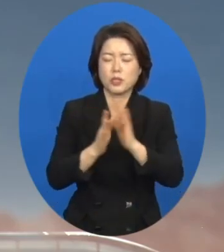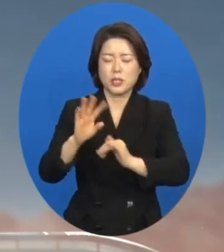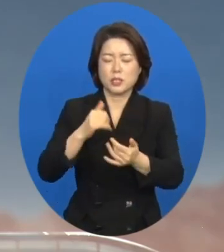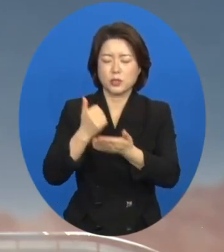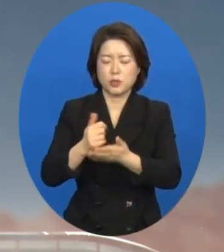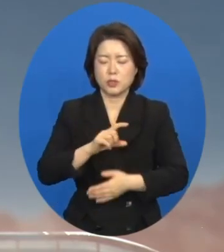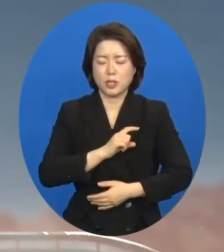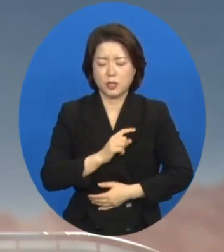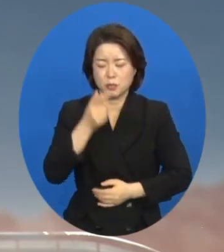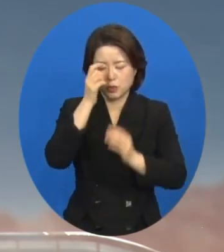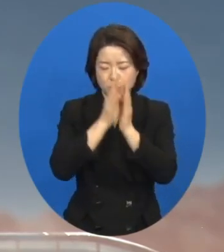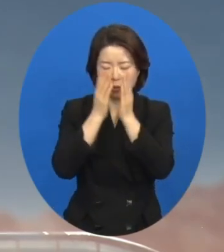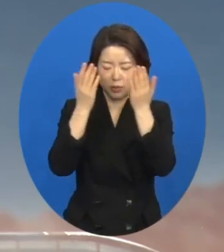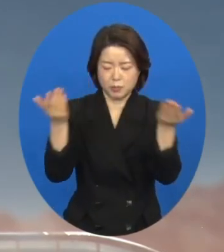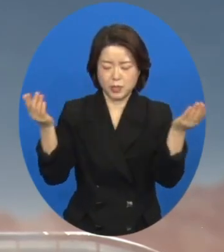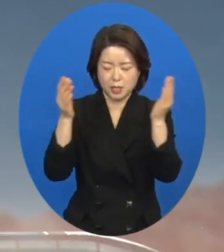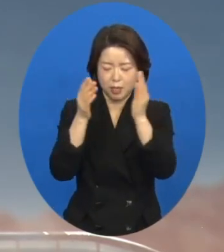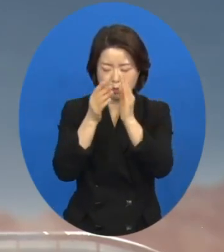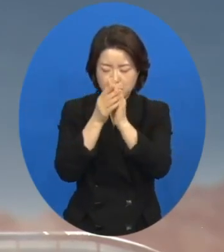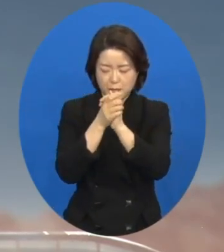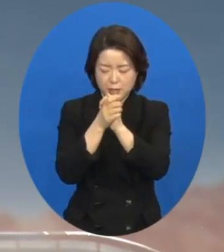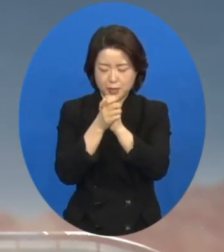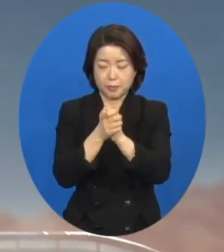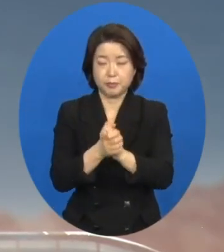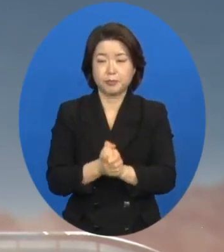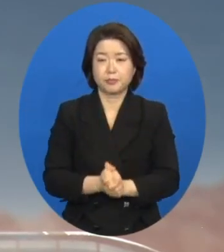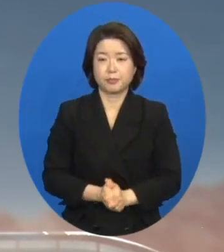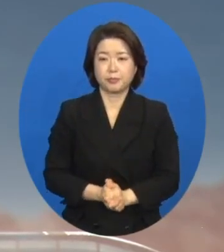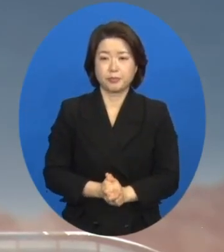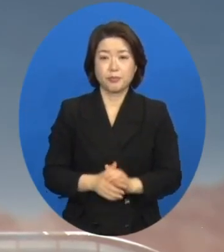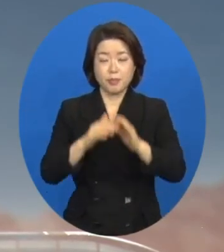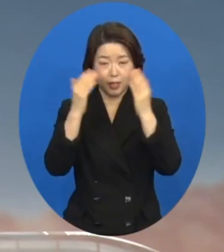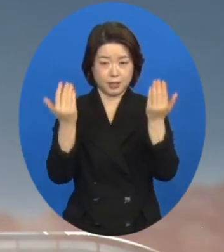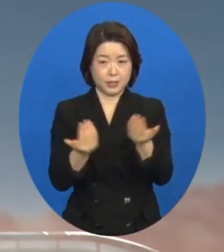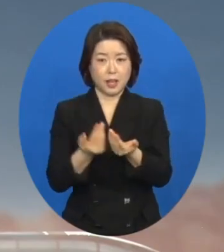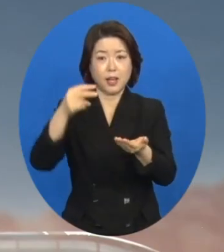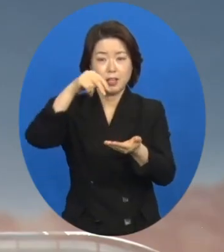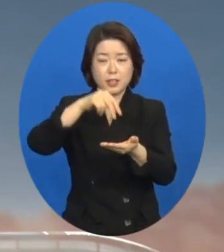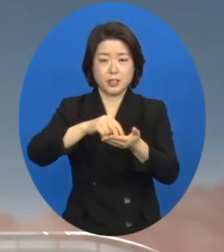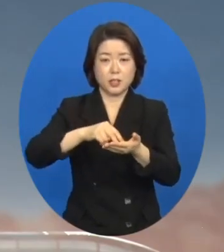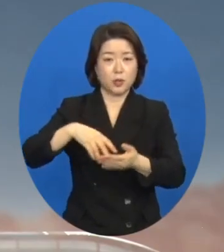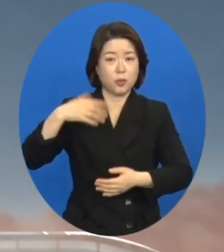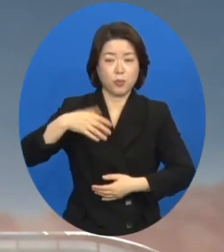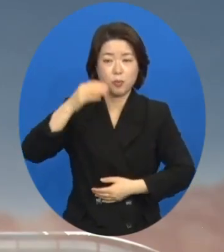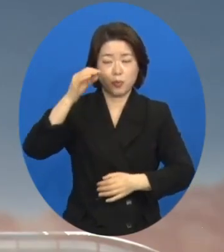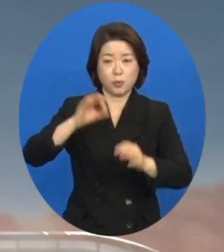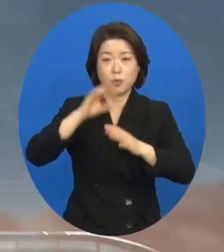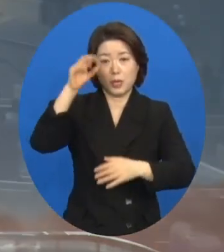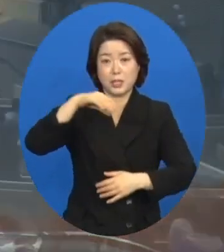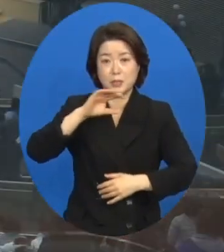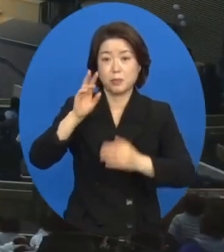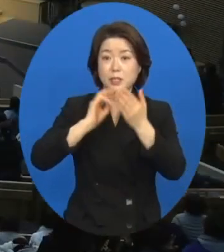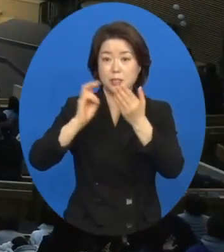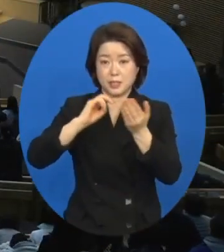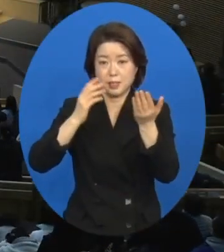이름으로 기도드립니다. 아멘. 우리 다 같이 일어나셔서 오 놀라운 십자가 우리 함께 찬양하겠습니다.